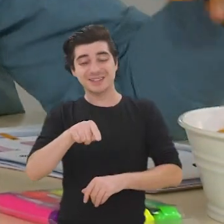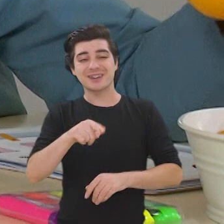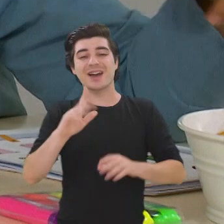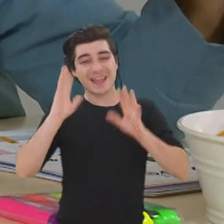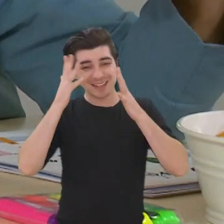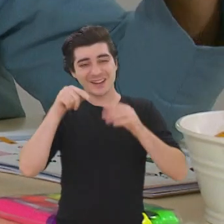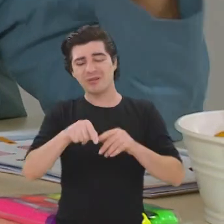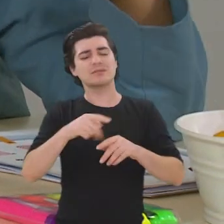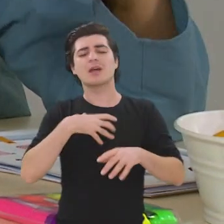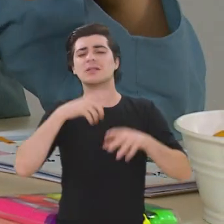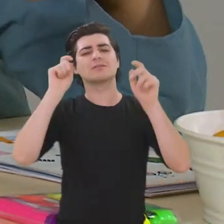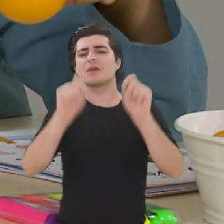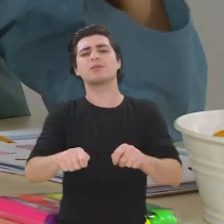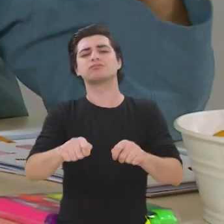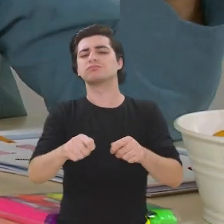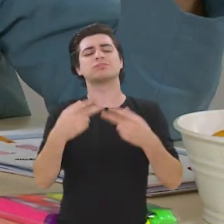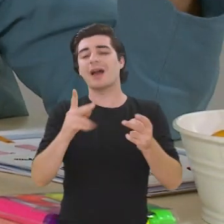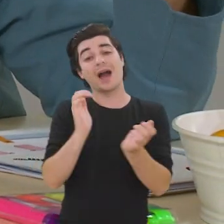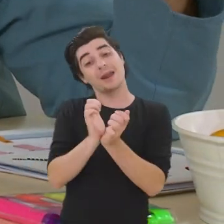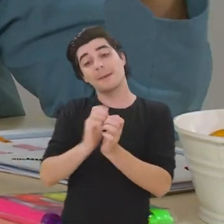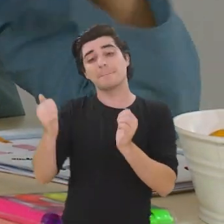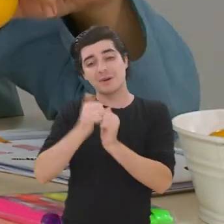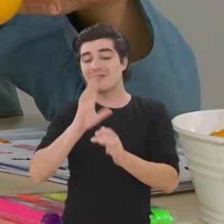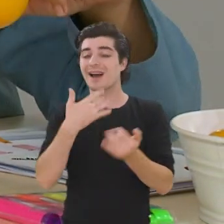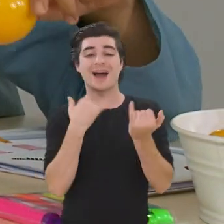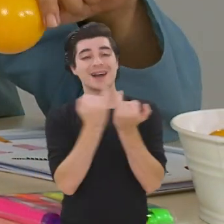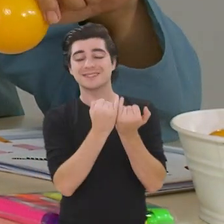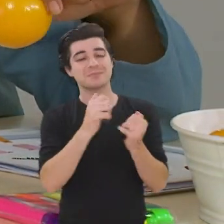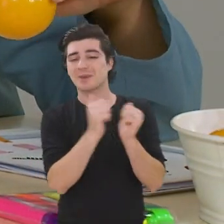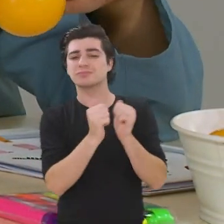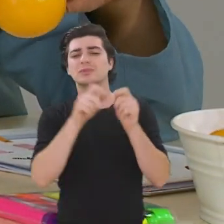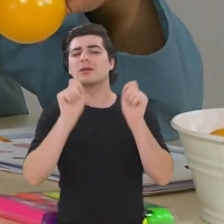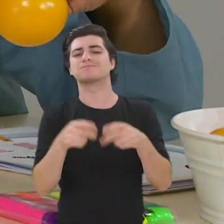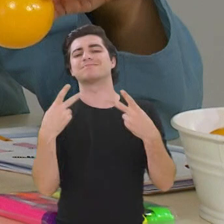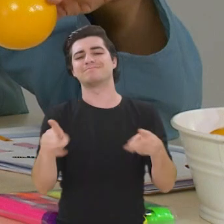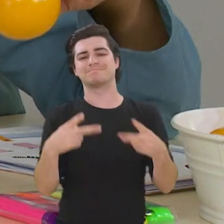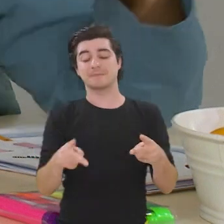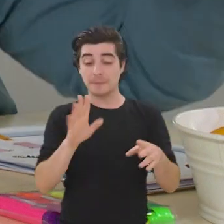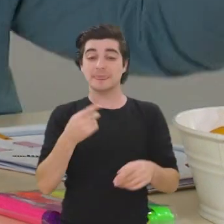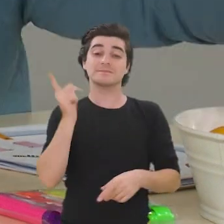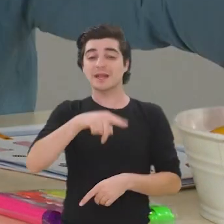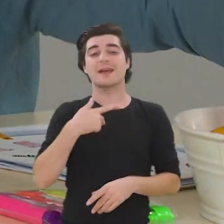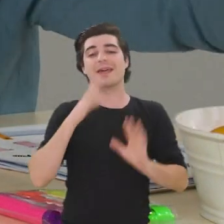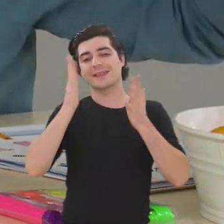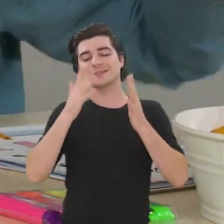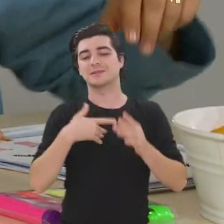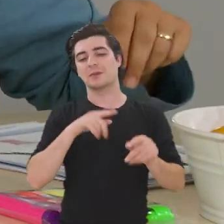olduğumuz bu etkinliği aynısını ailelerinizle ya da kardeşlerinizle yapabilirsiniz. Şimdi diğer etkinliğimize